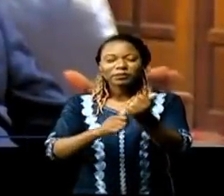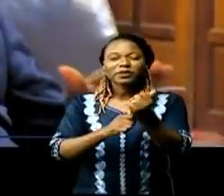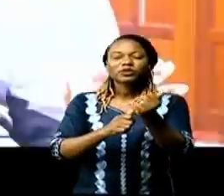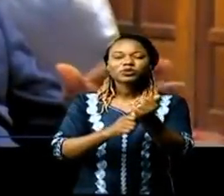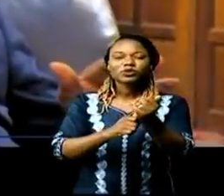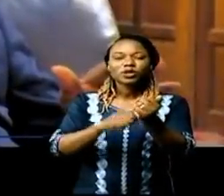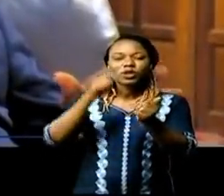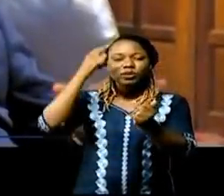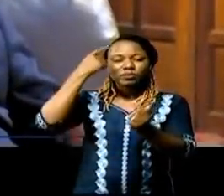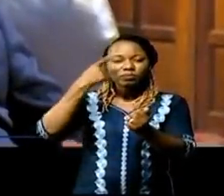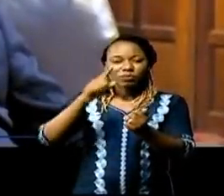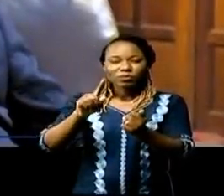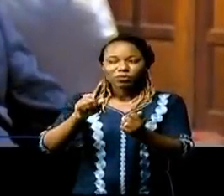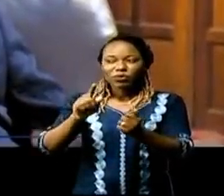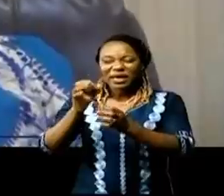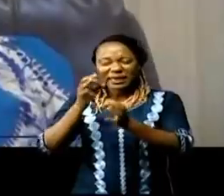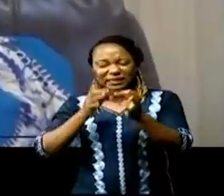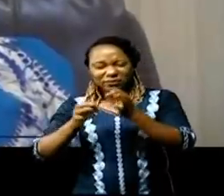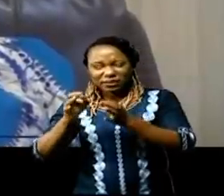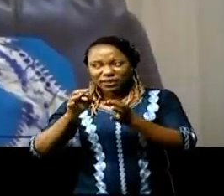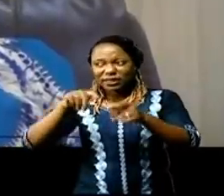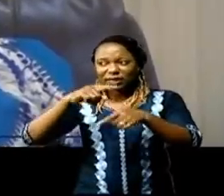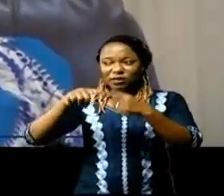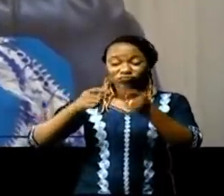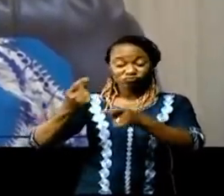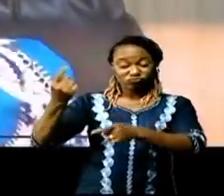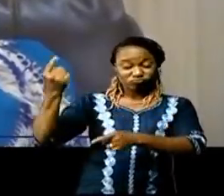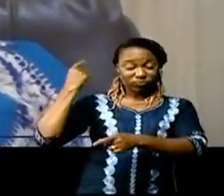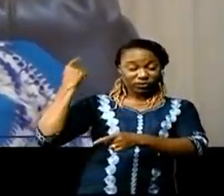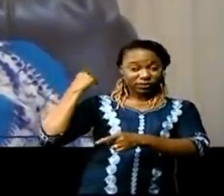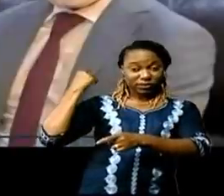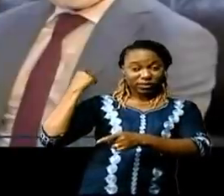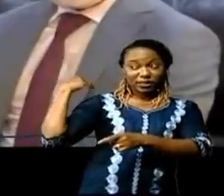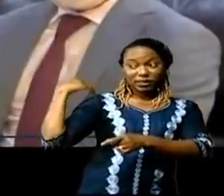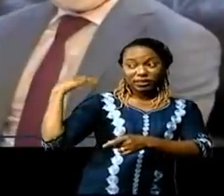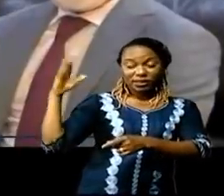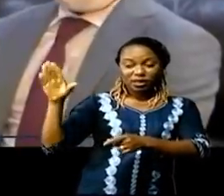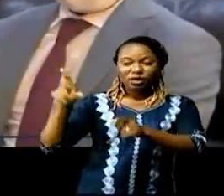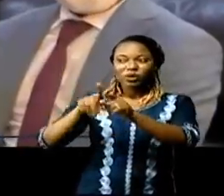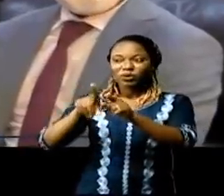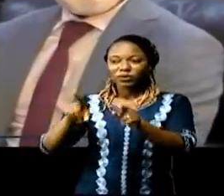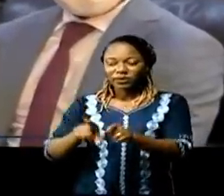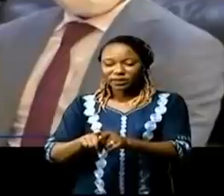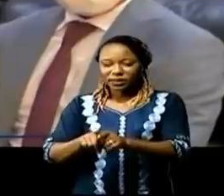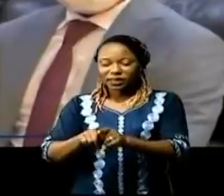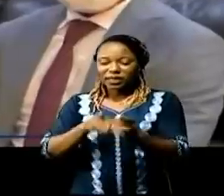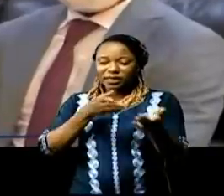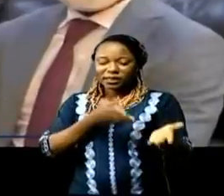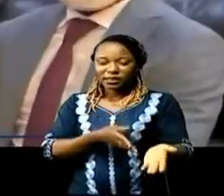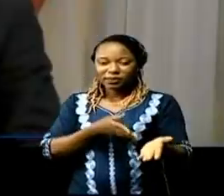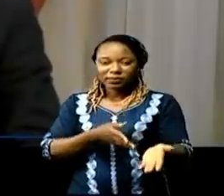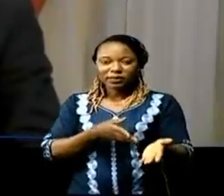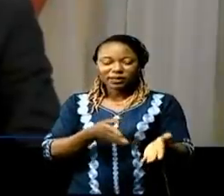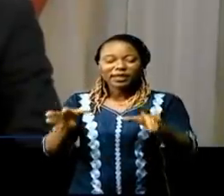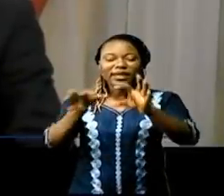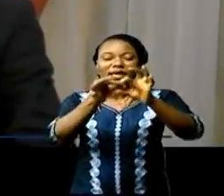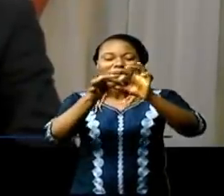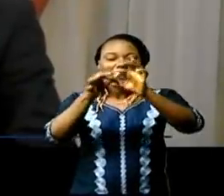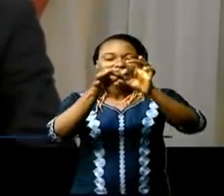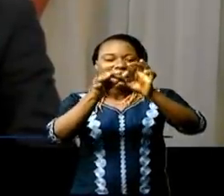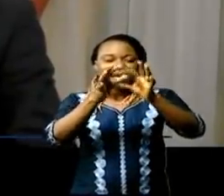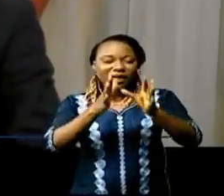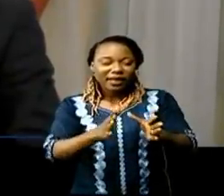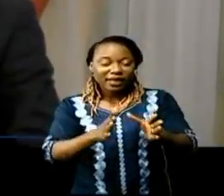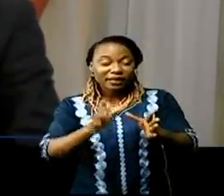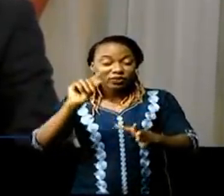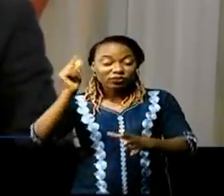retracer leur arbre généalogique à partir de registres de l'état civil. Family Church sollicite le partenariat du gouvernement